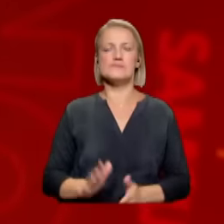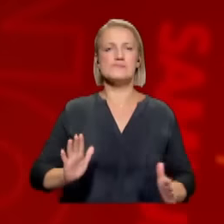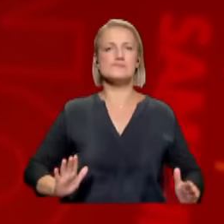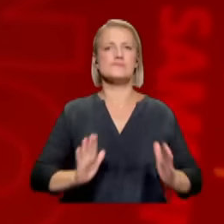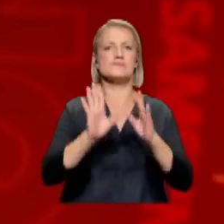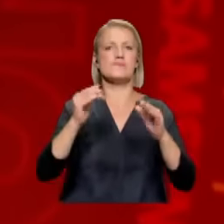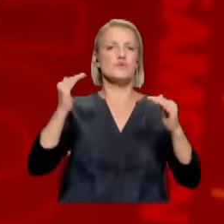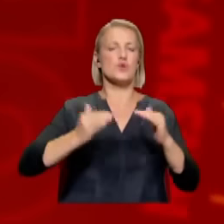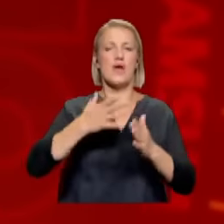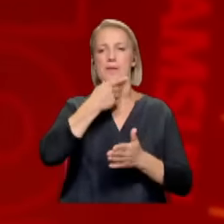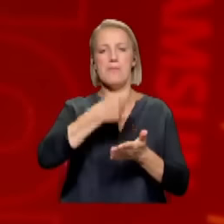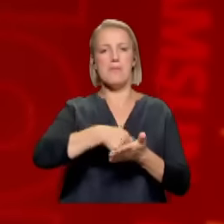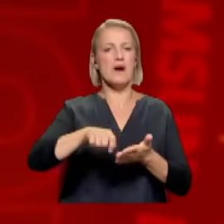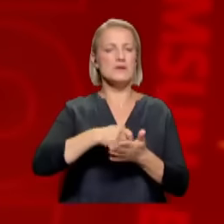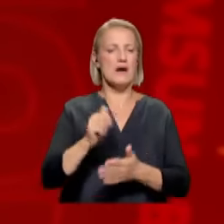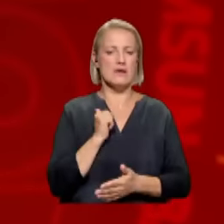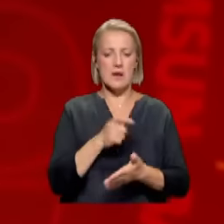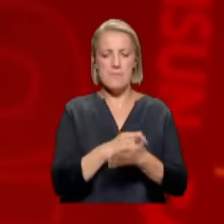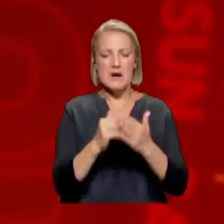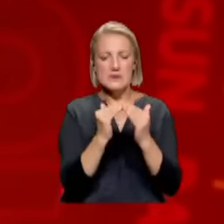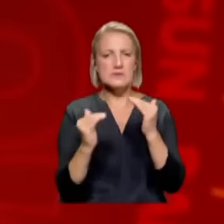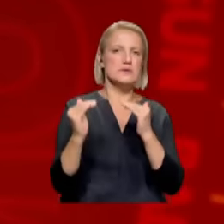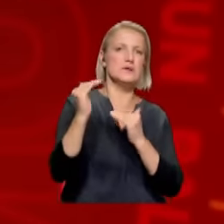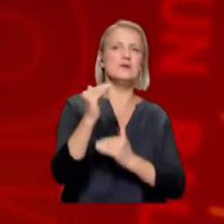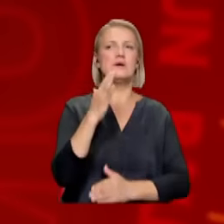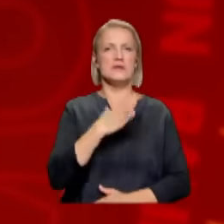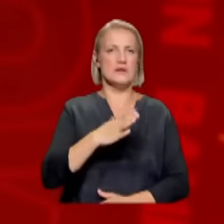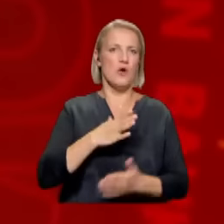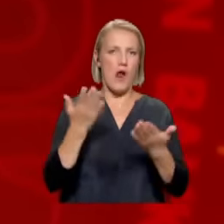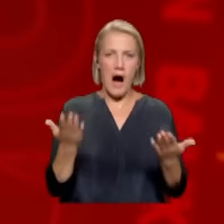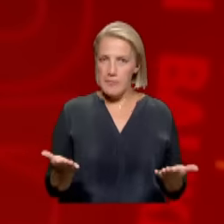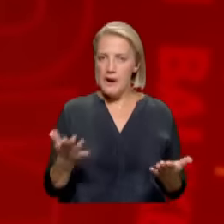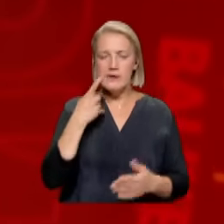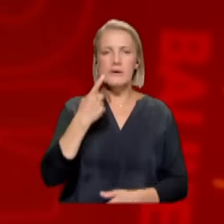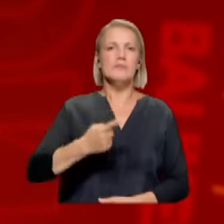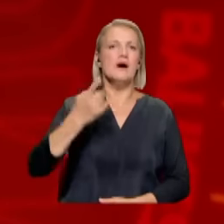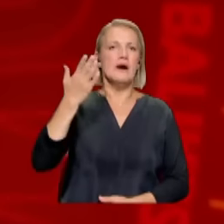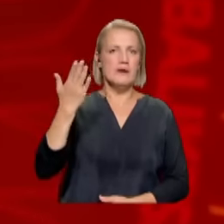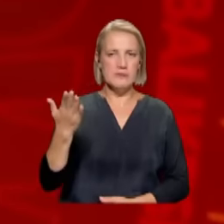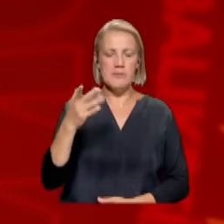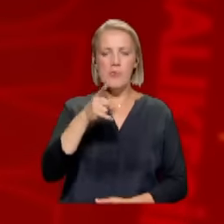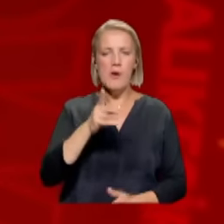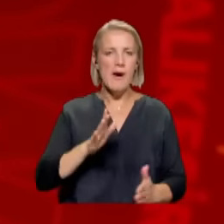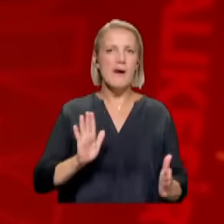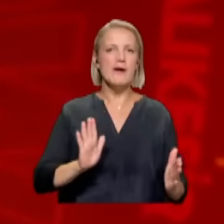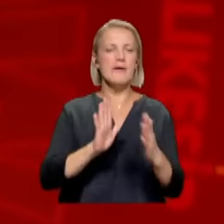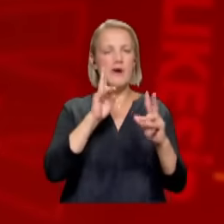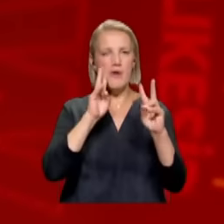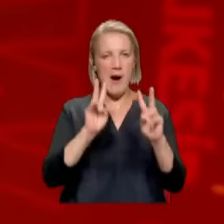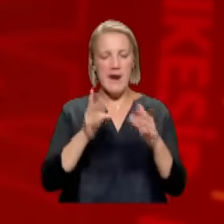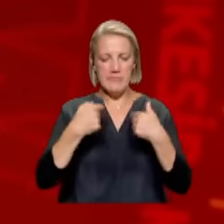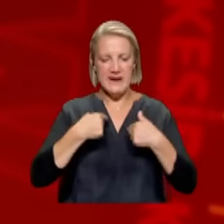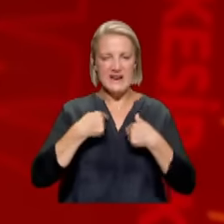muhalefet en düşük emekli maaşının asgari ücret seviyesine çıkarılmasını istiyor ama Cumhurbaşkanı Buna tepki gösterirken